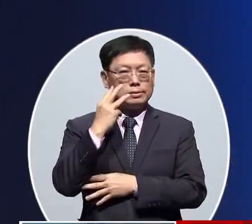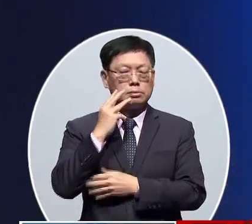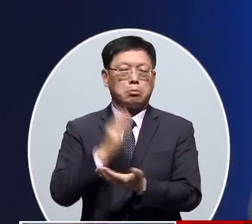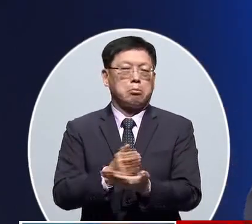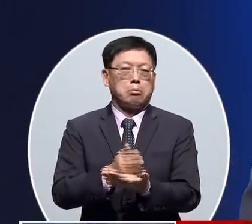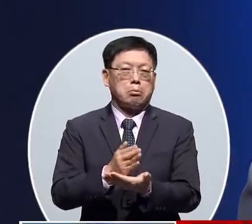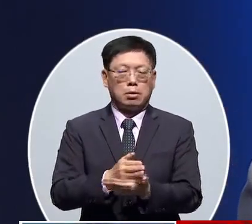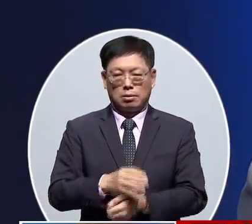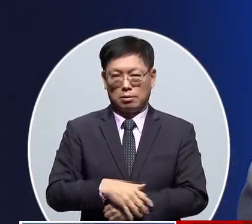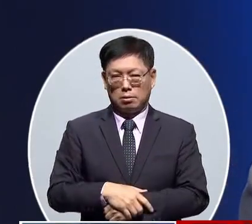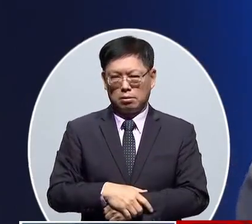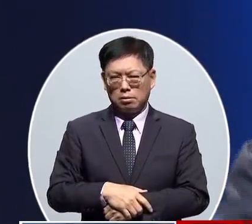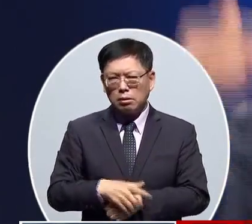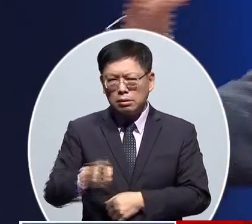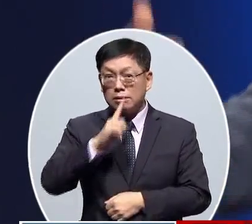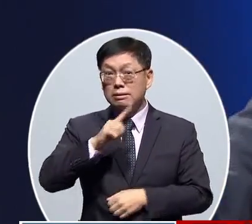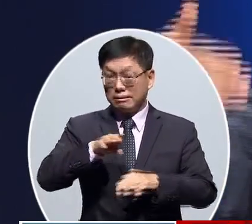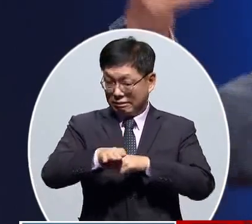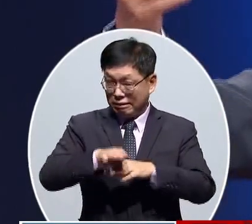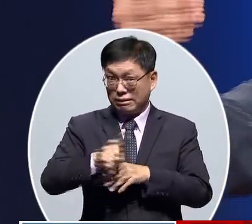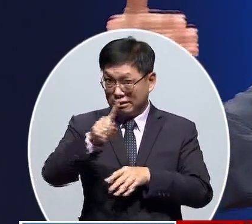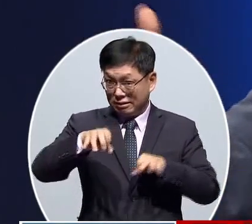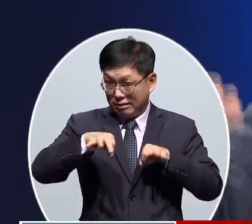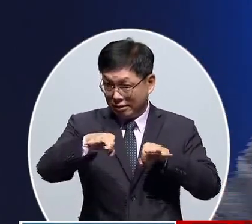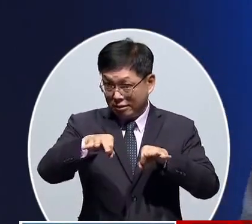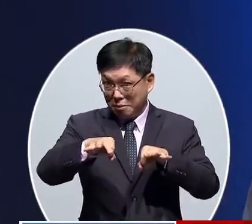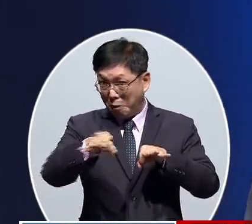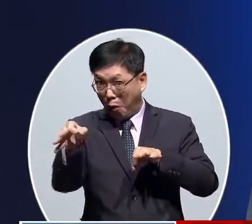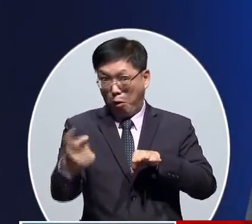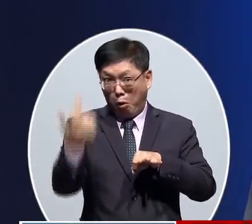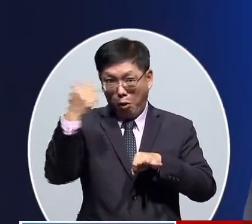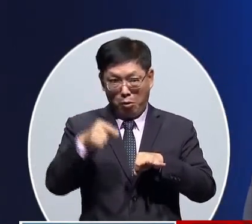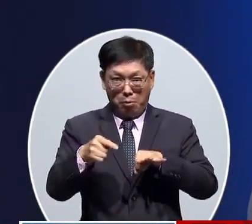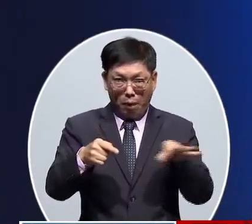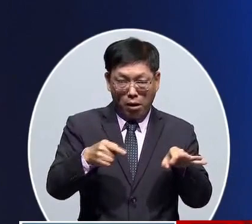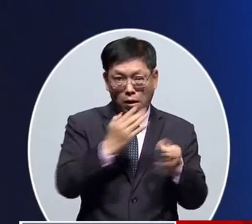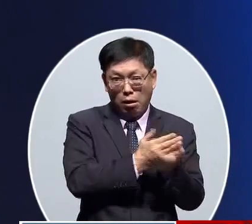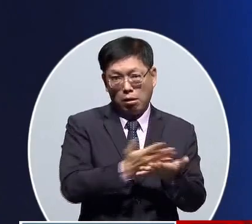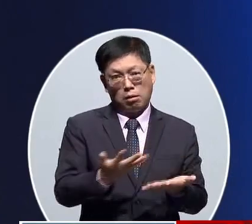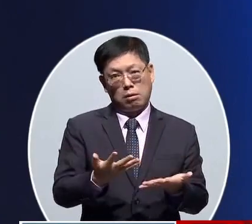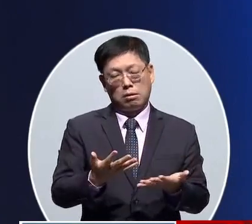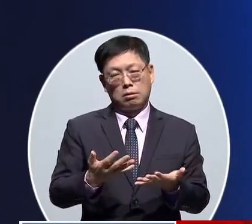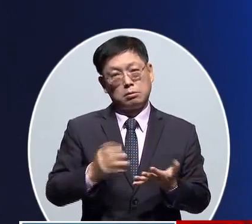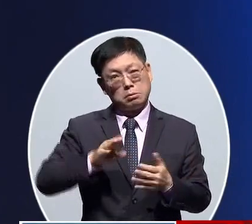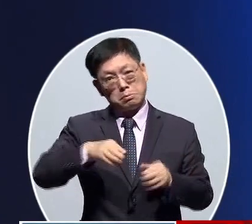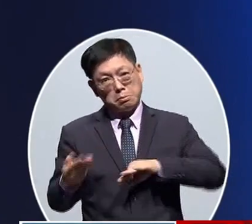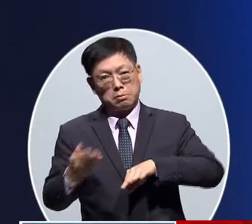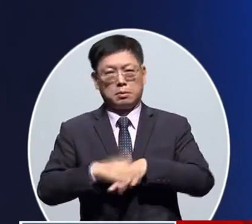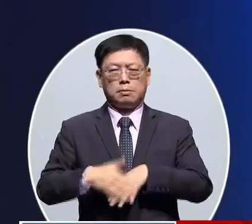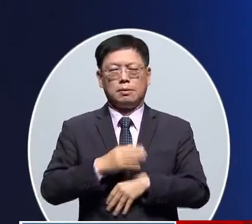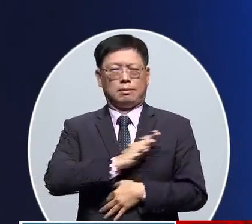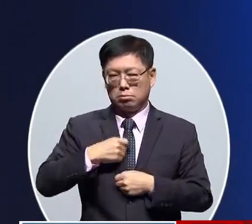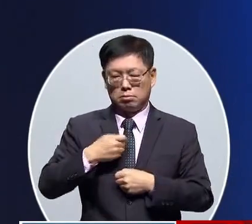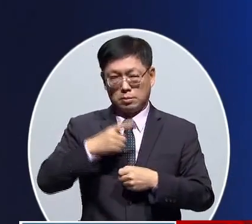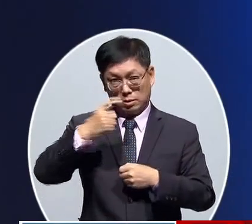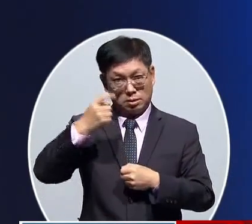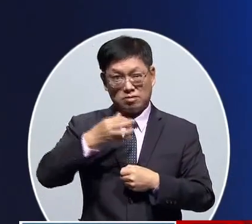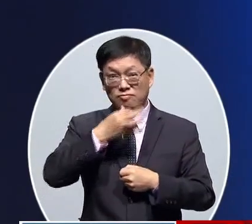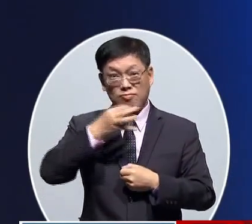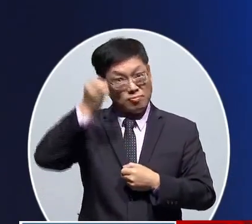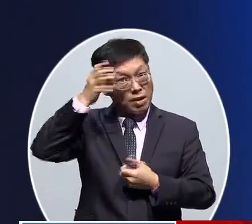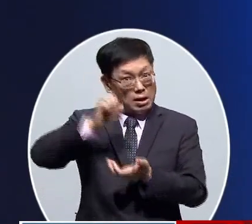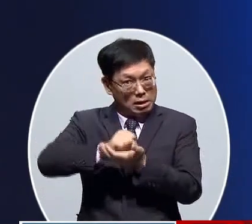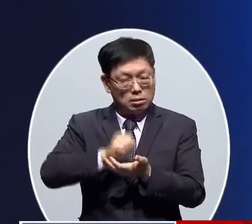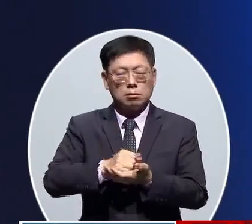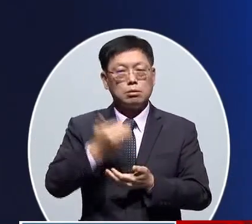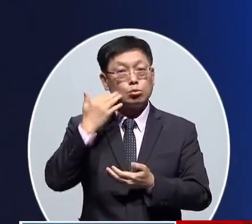车。各位，一部车子一个轮子转得很快，一个轮子刹住，请问翻不翻车？当然翻车嘛。我如果